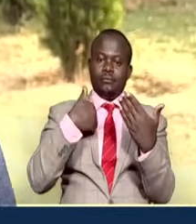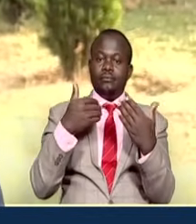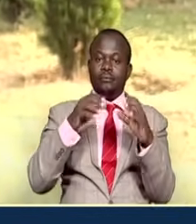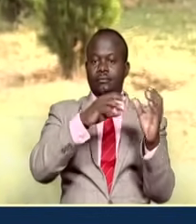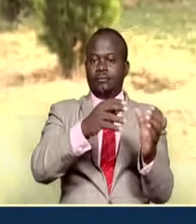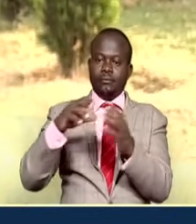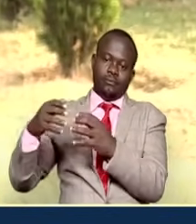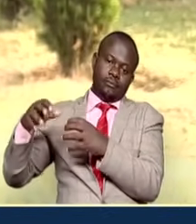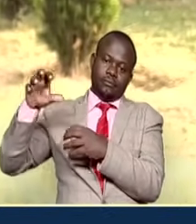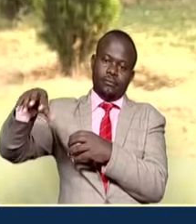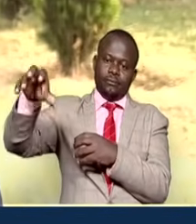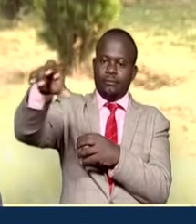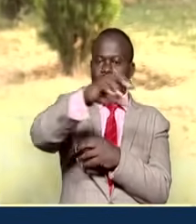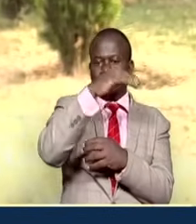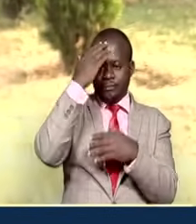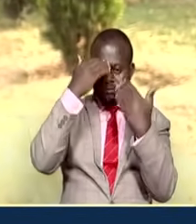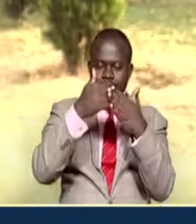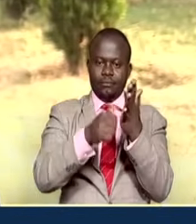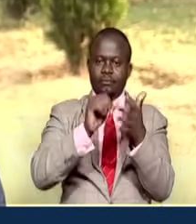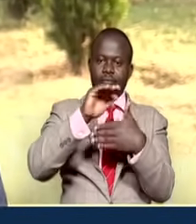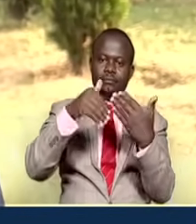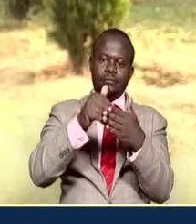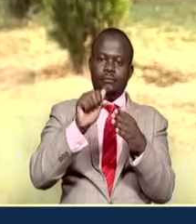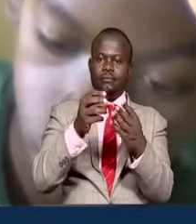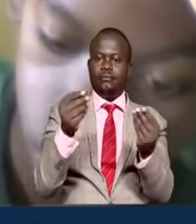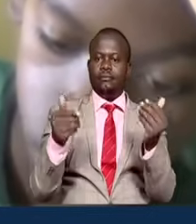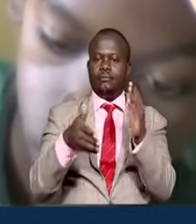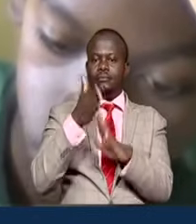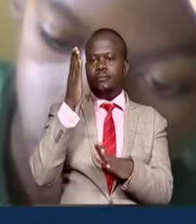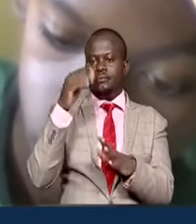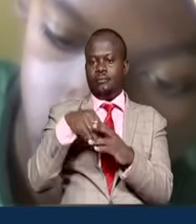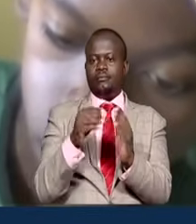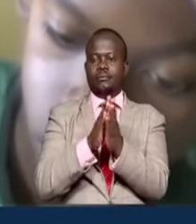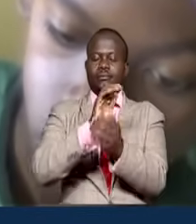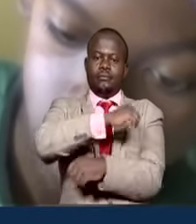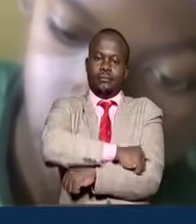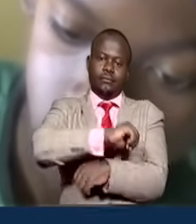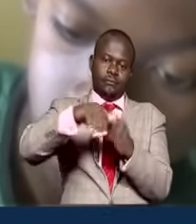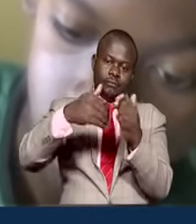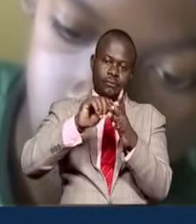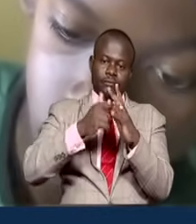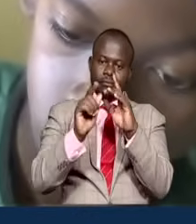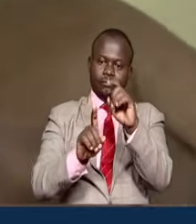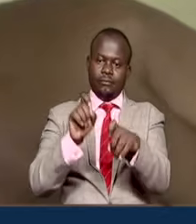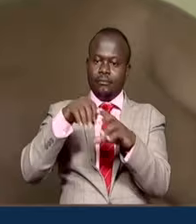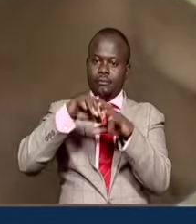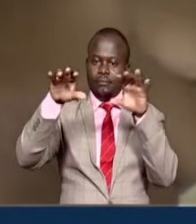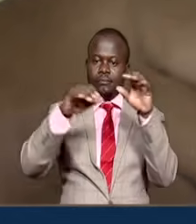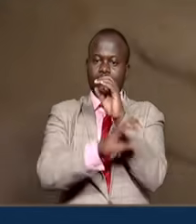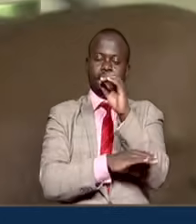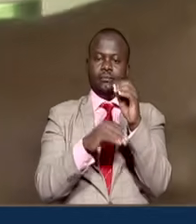hirya no hino mu gihugu kugira ngo ikibazo cyose kibaye tube twagikemura byihuse. Muri rusange abanyeshuri bose batangiye ibizamini hirya no hino mu gihugu